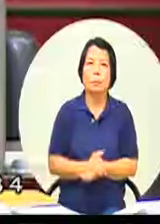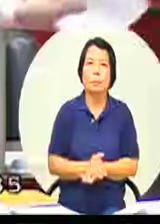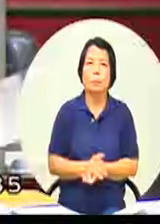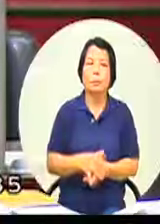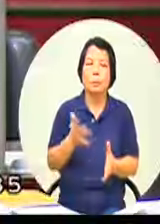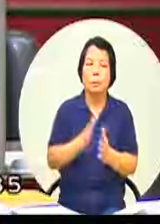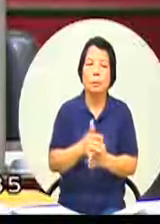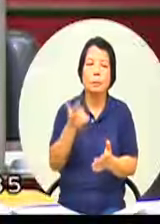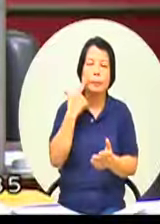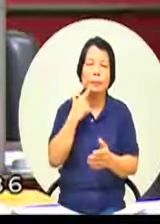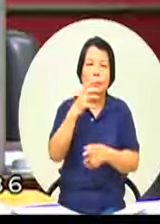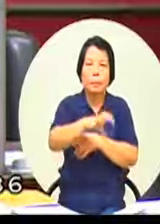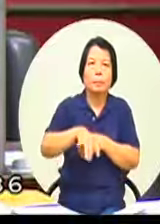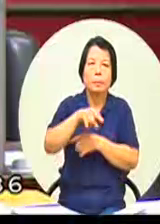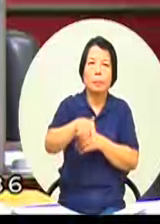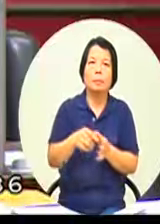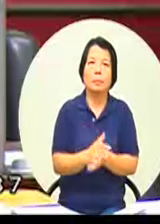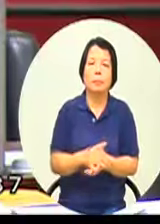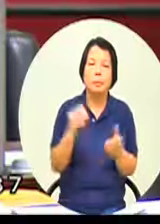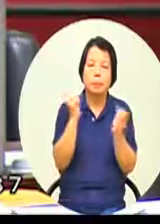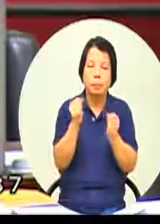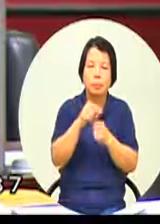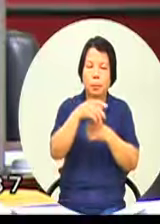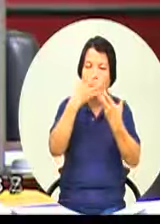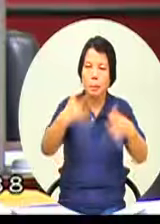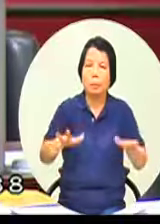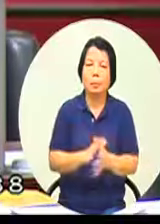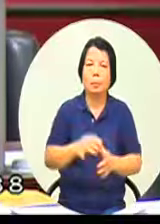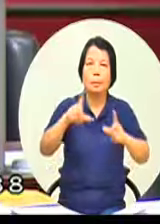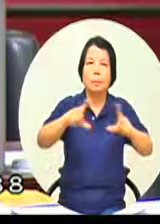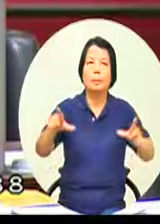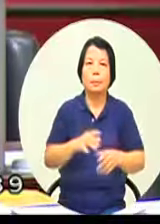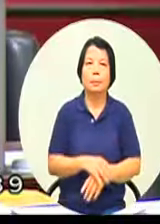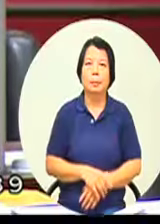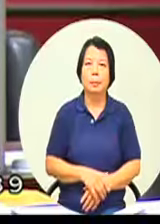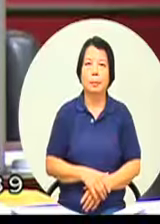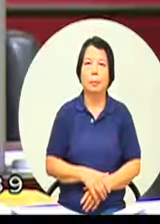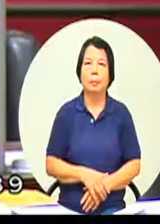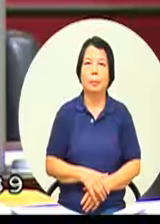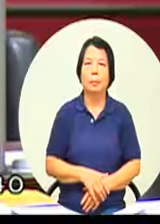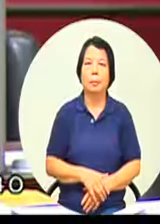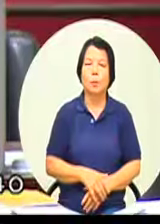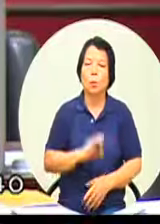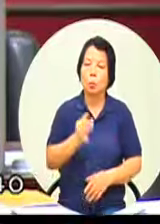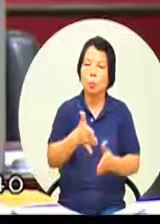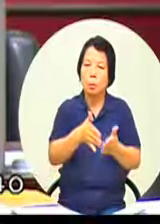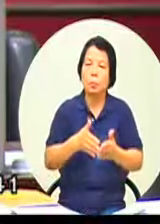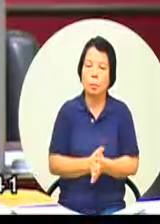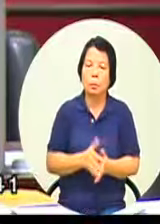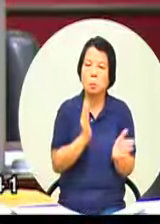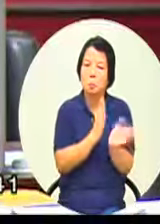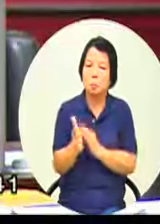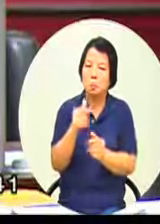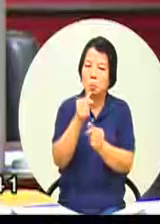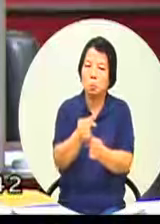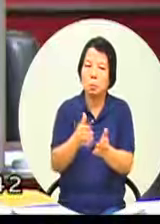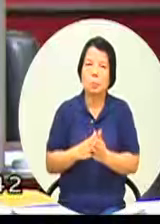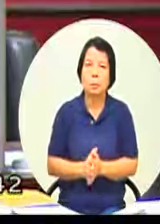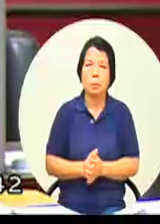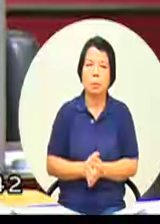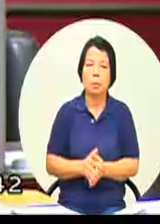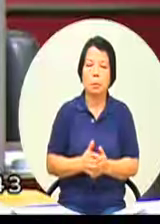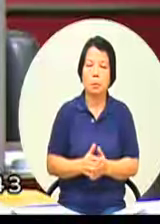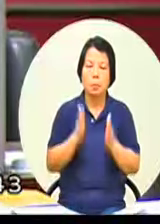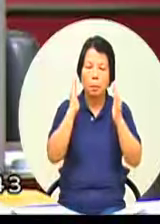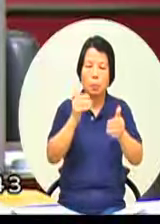括连美浓的冷藏库都很多啊，都很大啊，对不对？我们为什么不好好准备呢？我们正副局长这